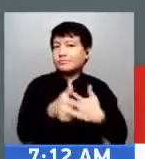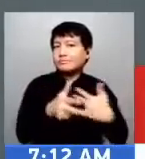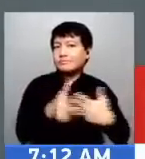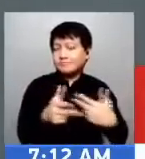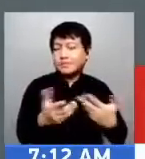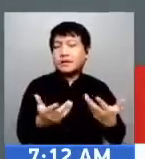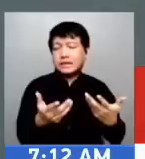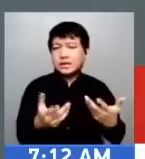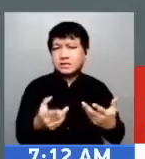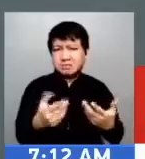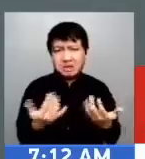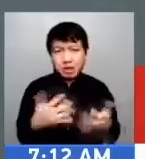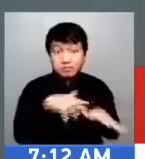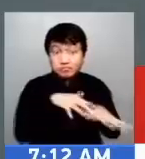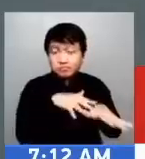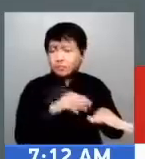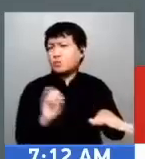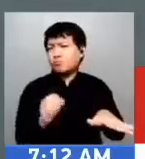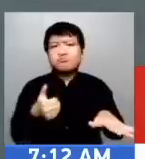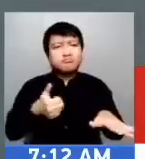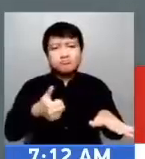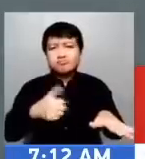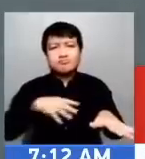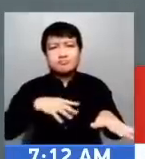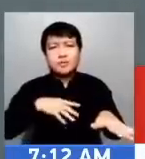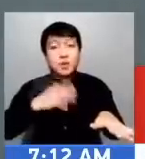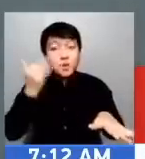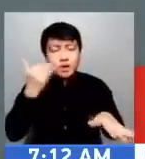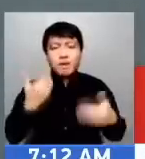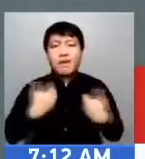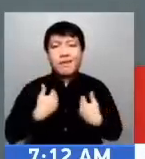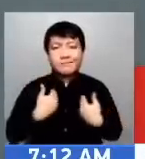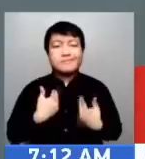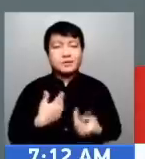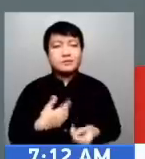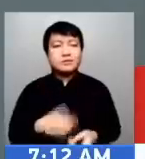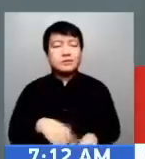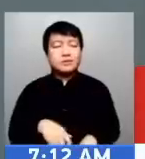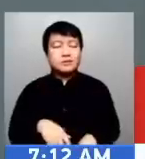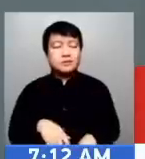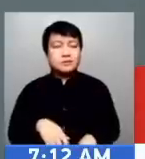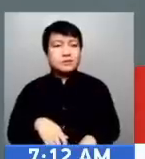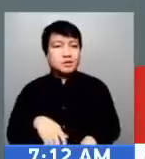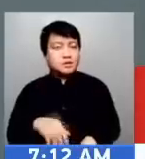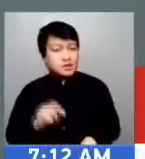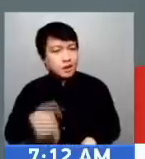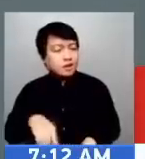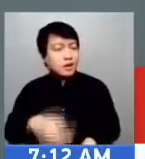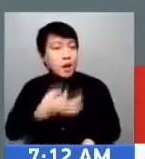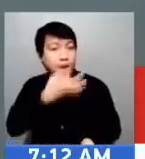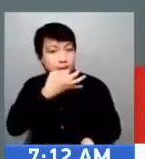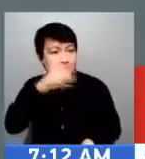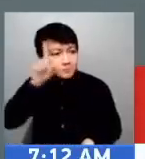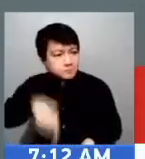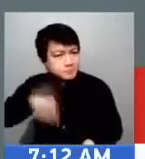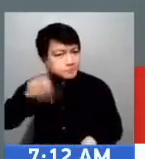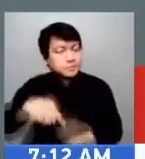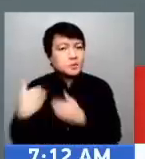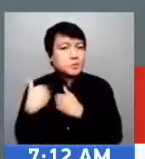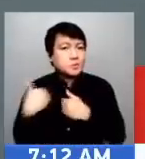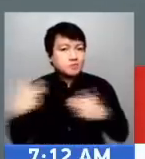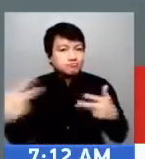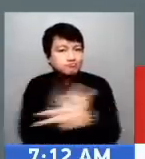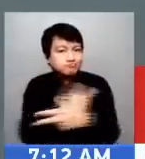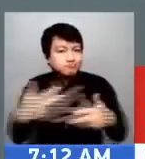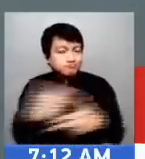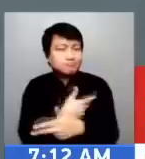daloy ng trapiko dahil may traffic enforcers na nagbabantay dito, nagmamando ng daloy ng trapiko. At ang ginawa na lang, binuksan